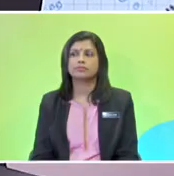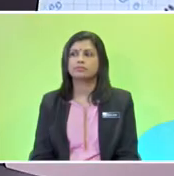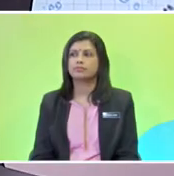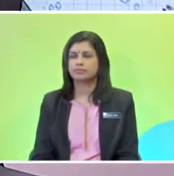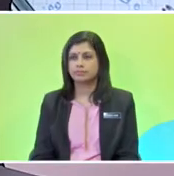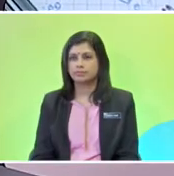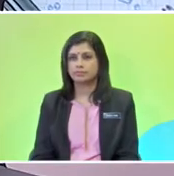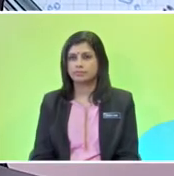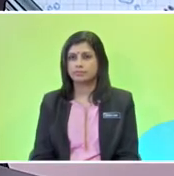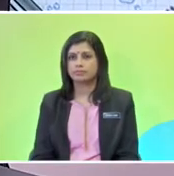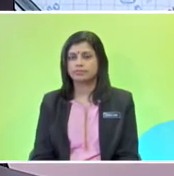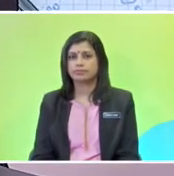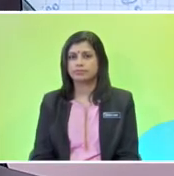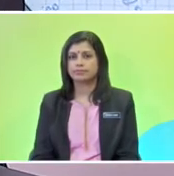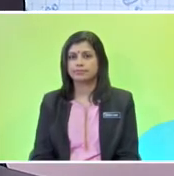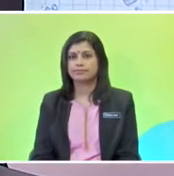bila kita